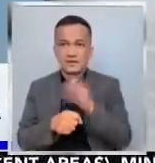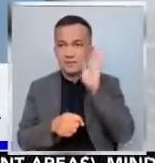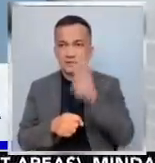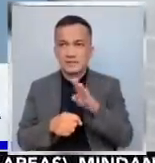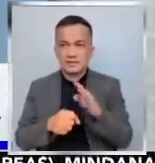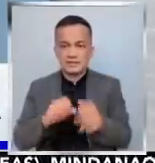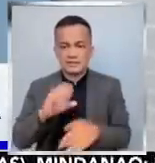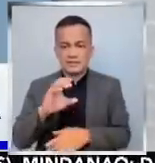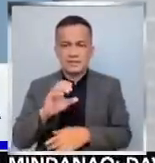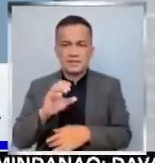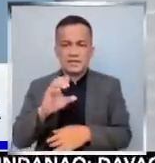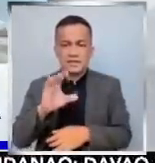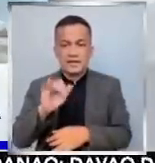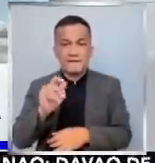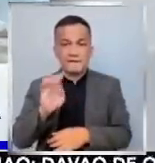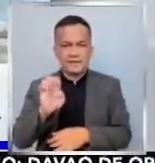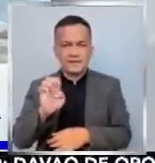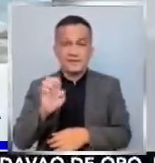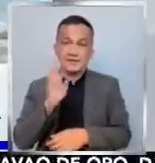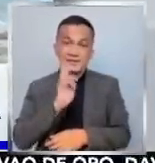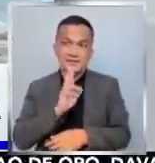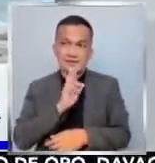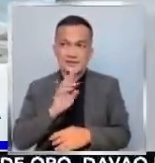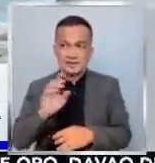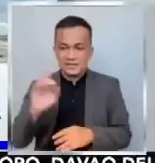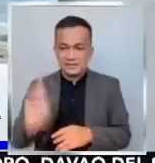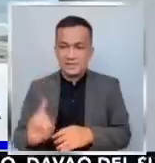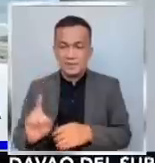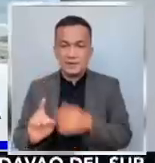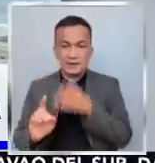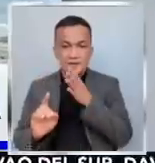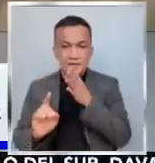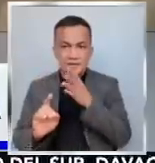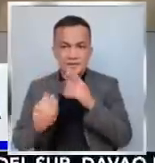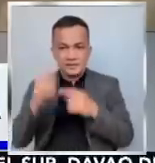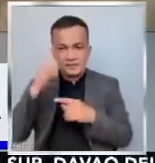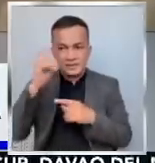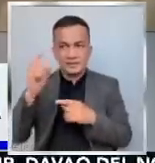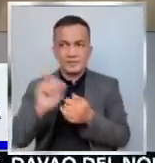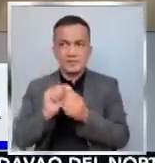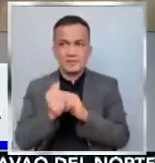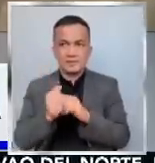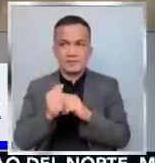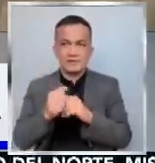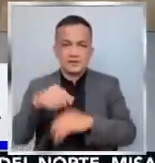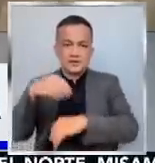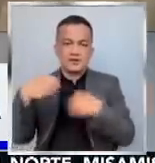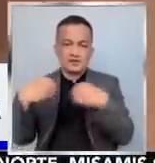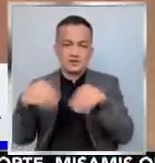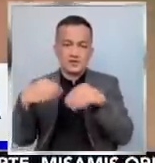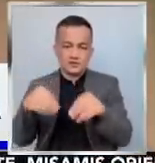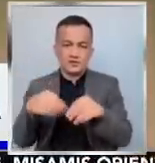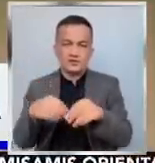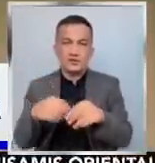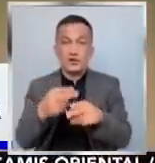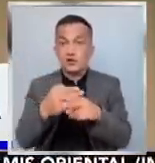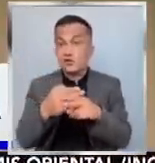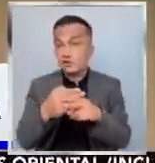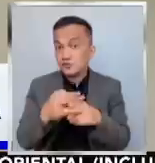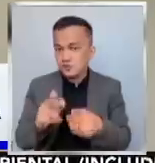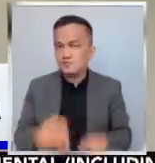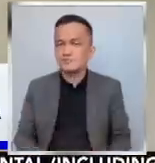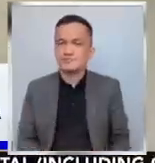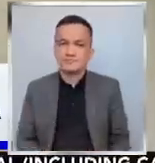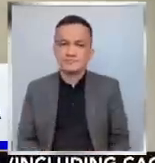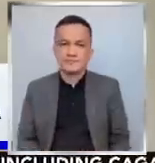or restaurant. Tapos sa baba, si mama parang dream niya na magkaroon ng convenience store. So, soon. Last year daw sinimula